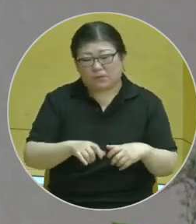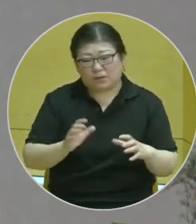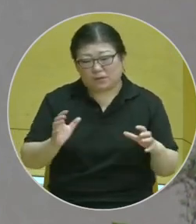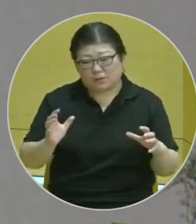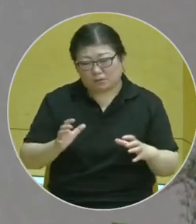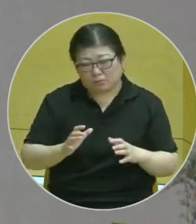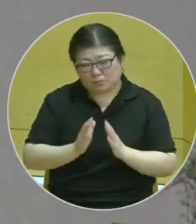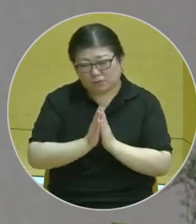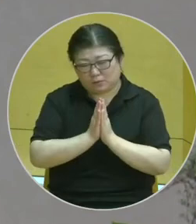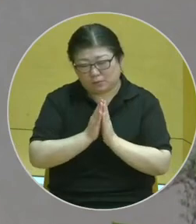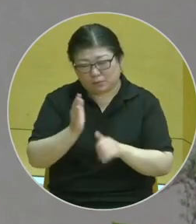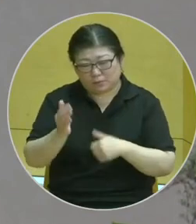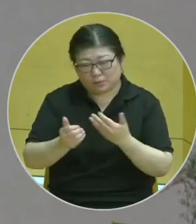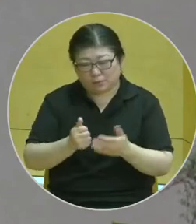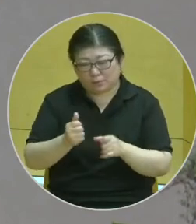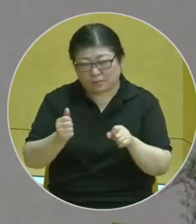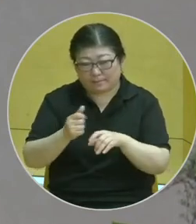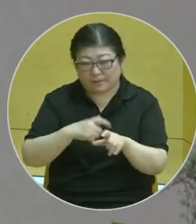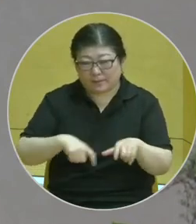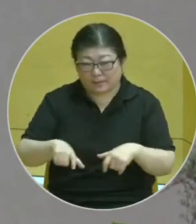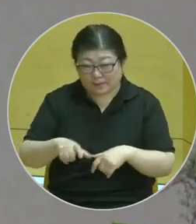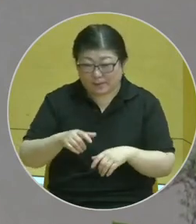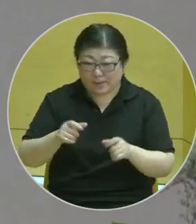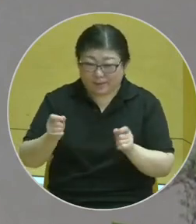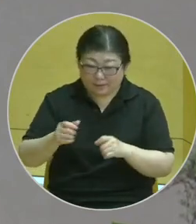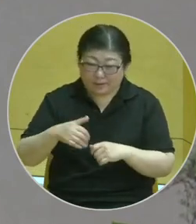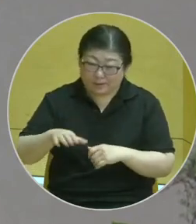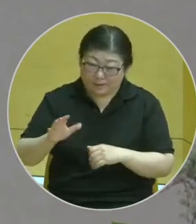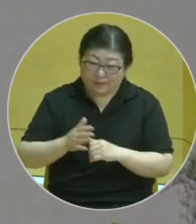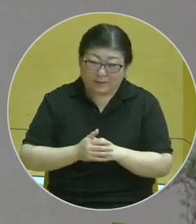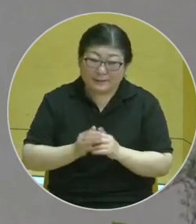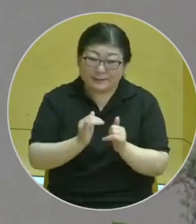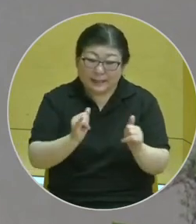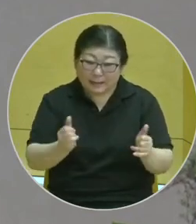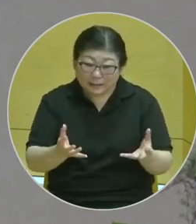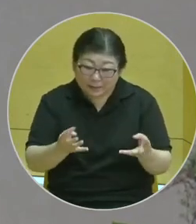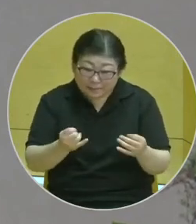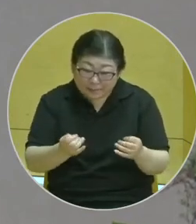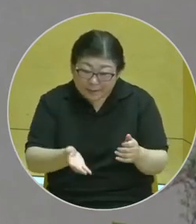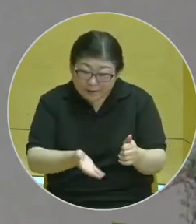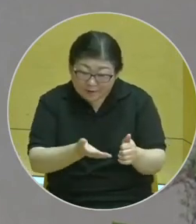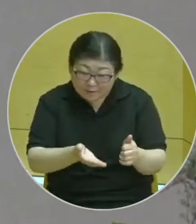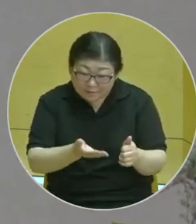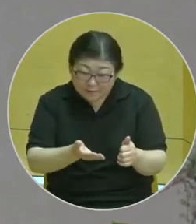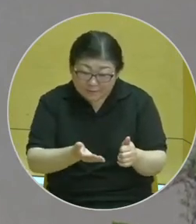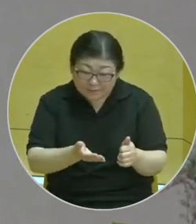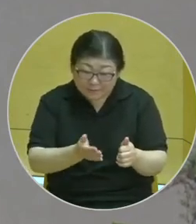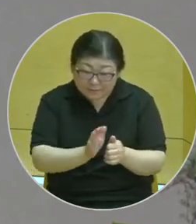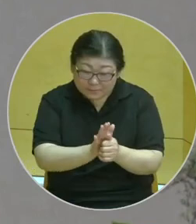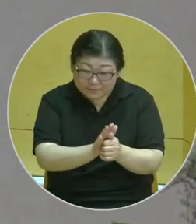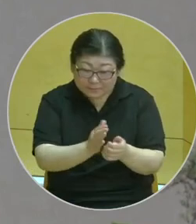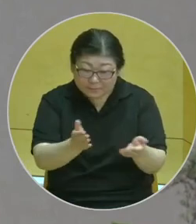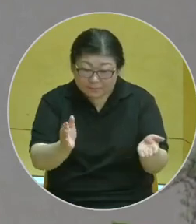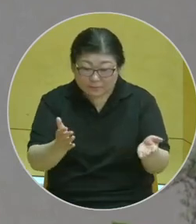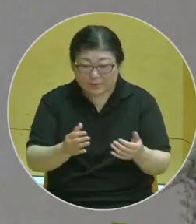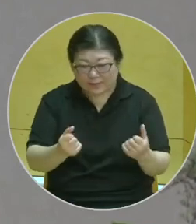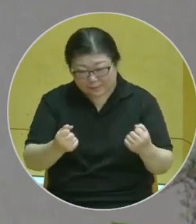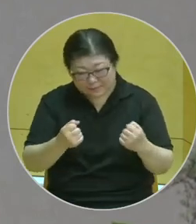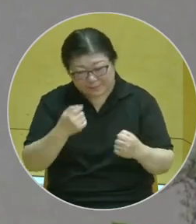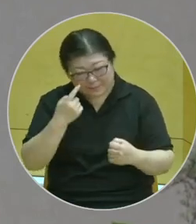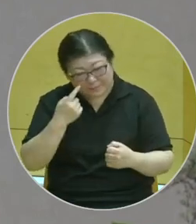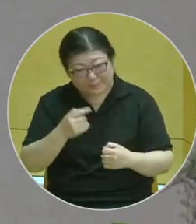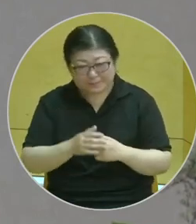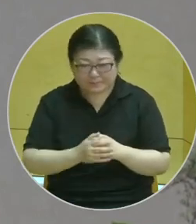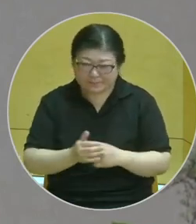됩니다 사람들을 더 많이 격려해야 됩니다 힘을 내라고 같이 겨 나가죠 같이